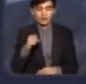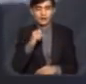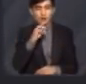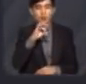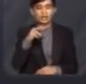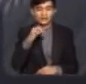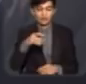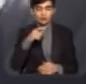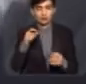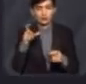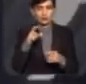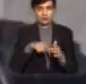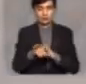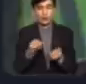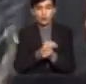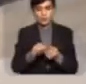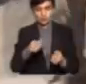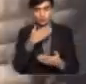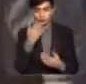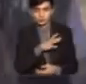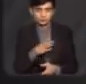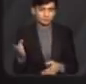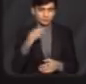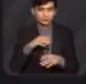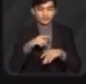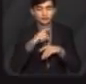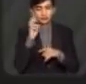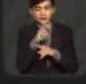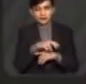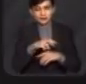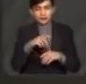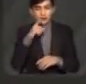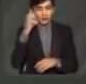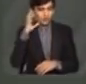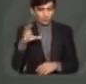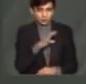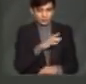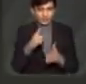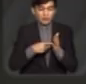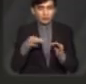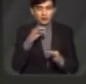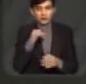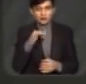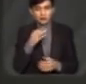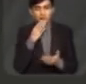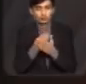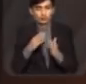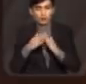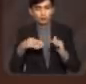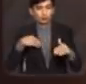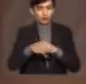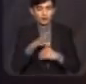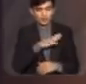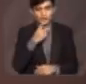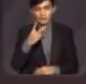документов водителю предложили проехать в отделение но он не подчинившись требованиям последовал к себе домой там вместе